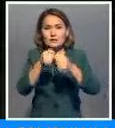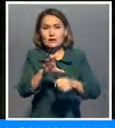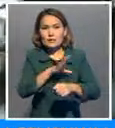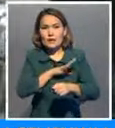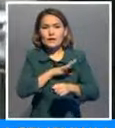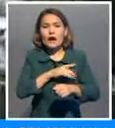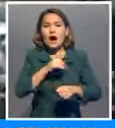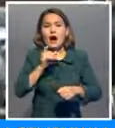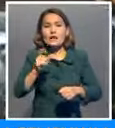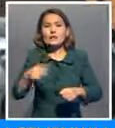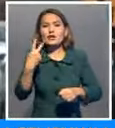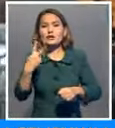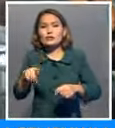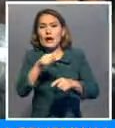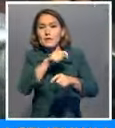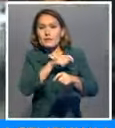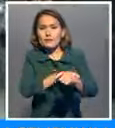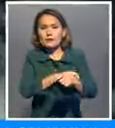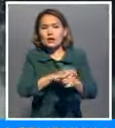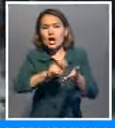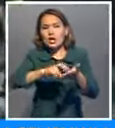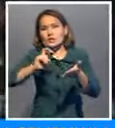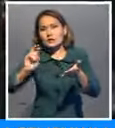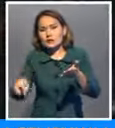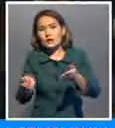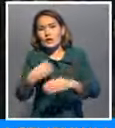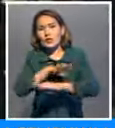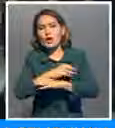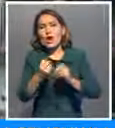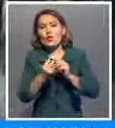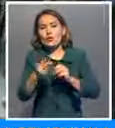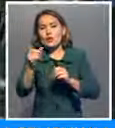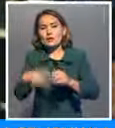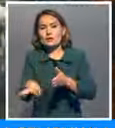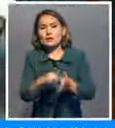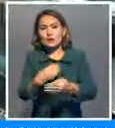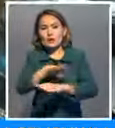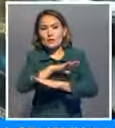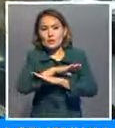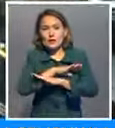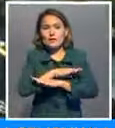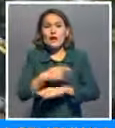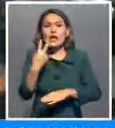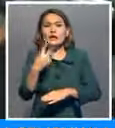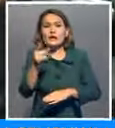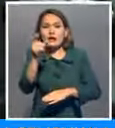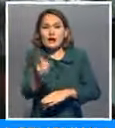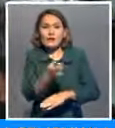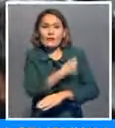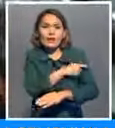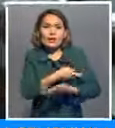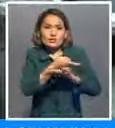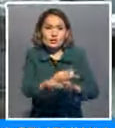Адамдар 20 метрлік биіктіктен жер астындағы автотұраққа құлаған. 12 адам бірден жан тәсілім етіп, екеуі жедел жәрдем көлігінде, тағы